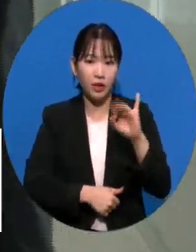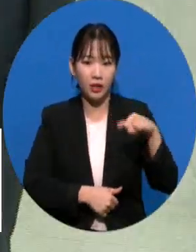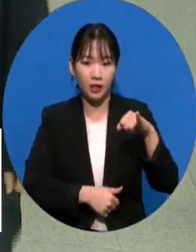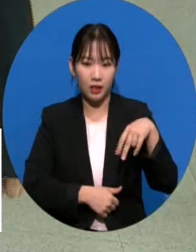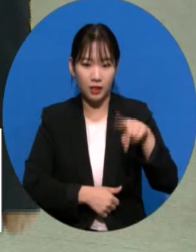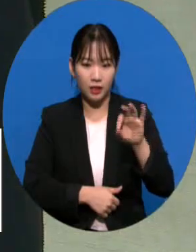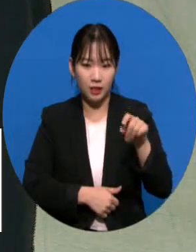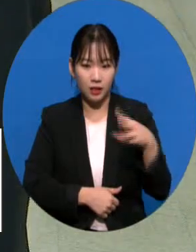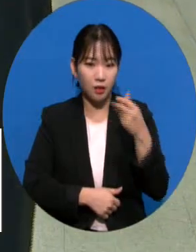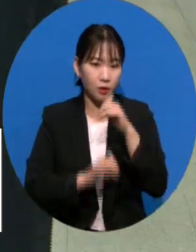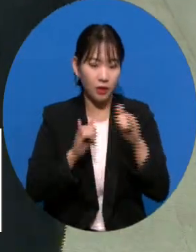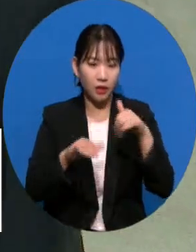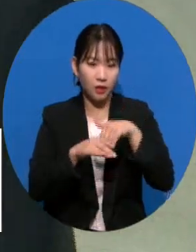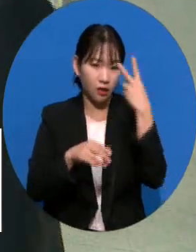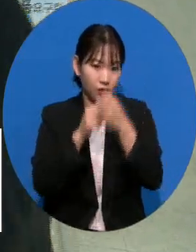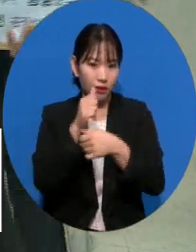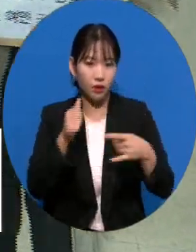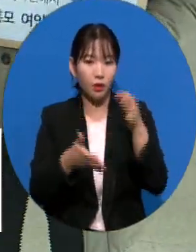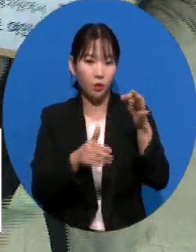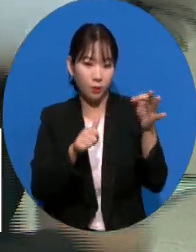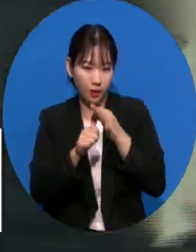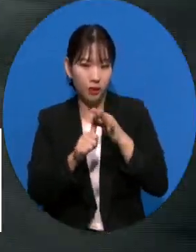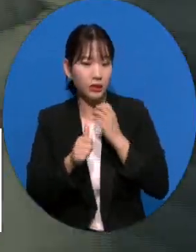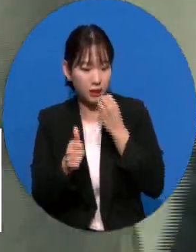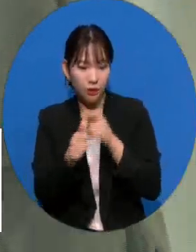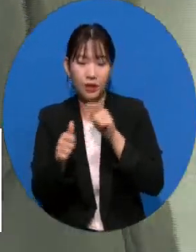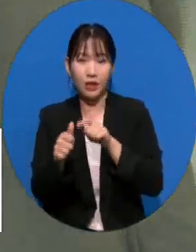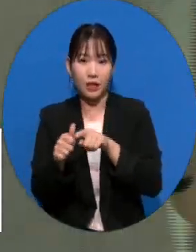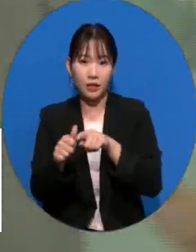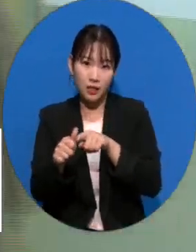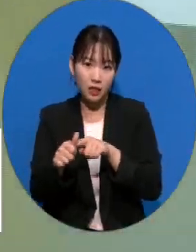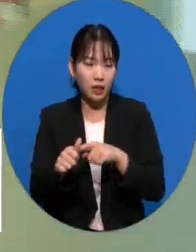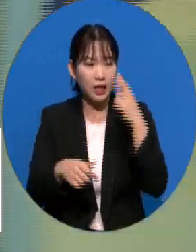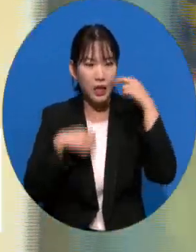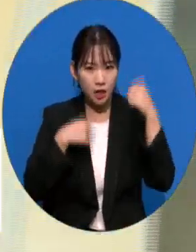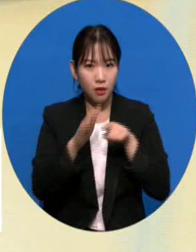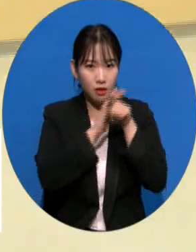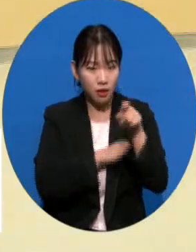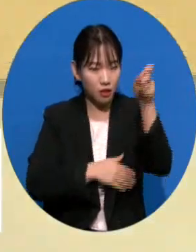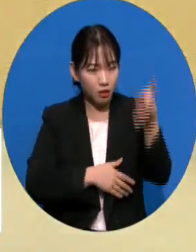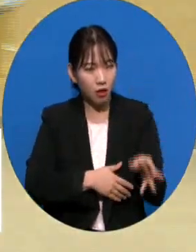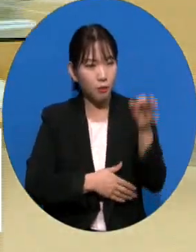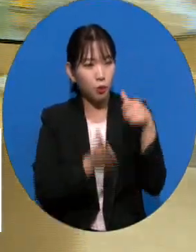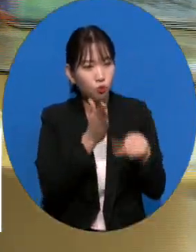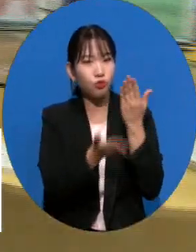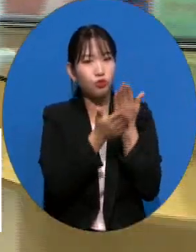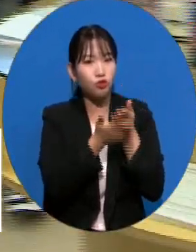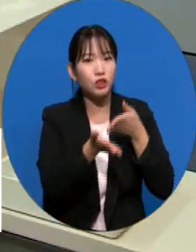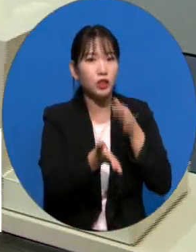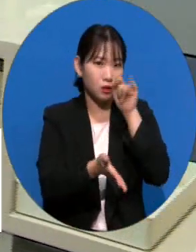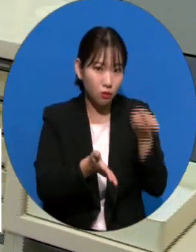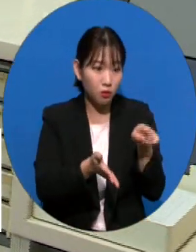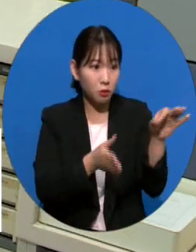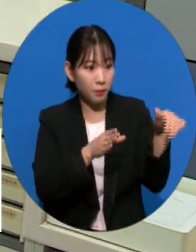이상열 변호사는 선관위에 금품을 받았다고 신고한 제보자 A씨가 의도적으로 접근해 수차례 금품을 요구했고